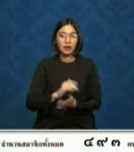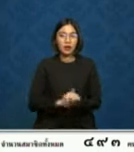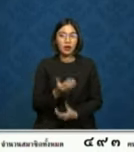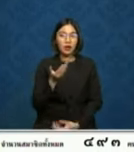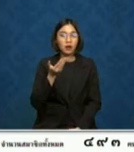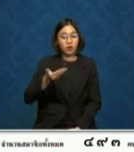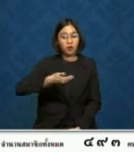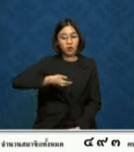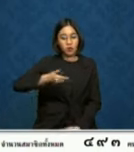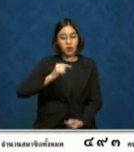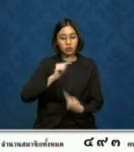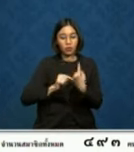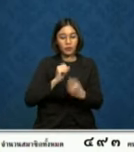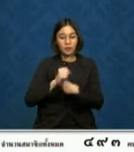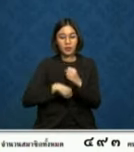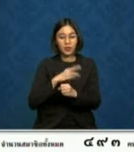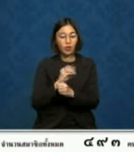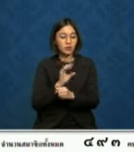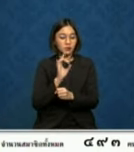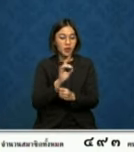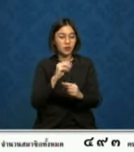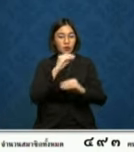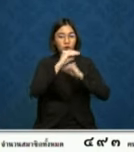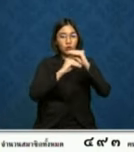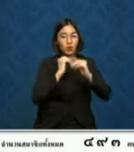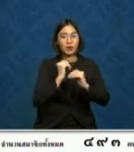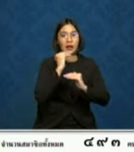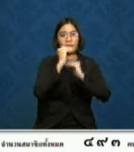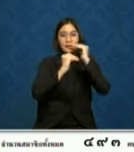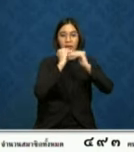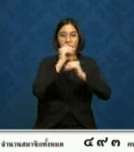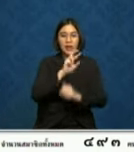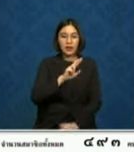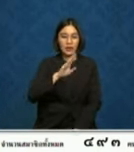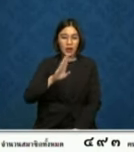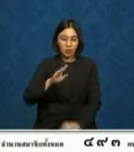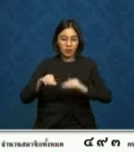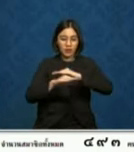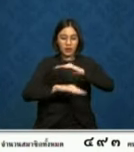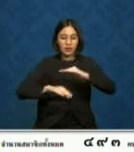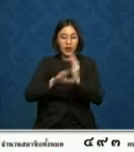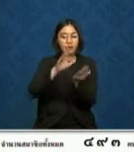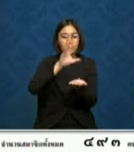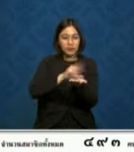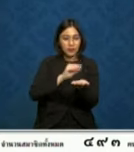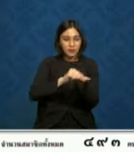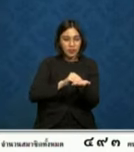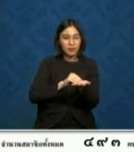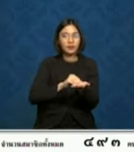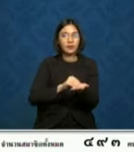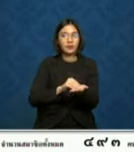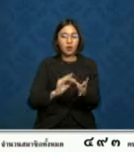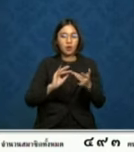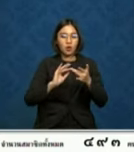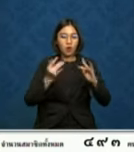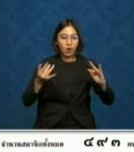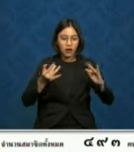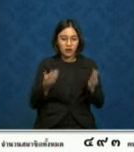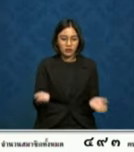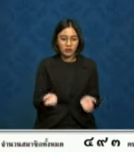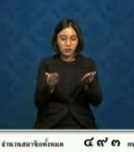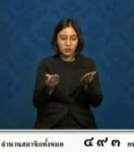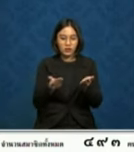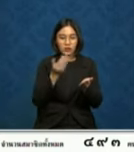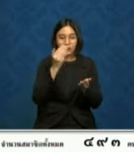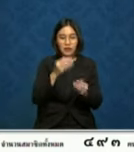ขอมานะคะในปี 68ก็จะเป็นโครงการพัฒนาระบบฐานข้อมูลแพลตฟอร์มออนไลน์นะคะส่งเสริม